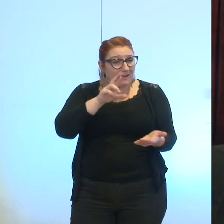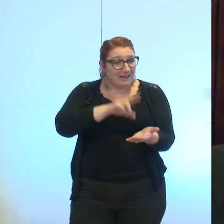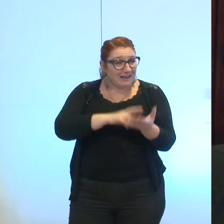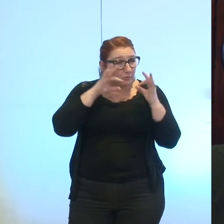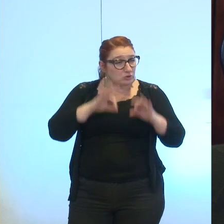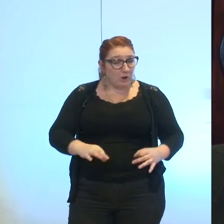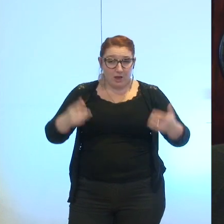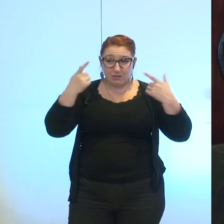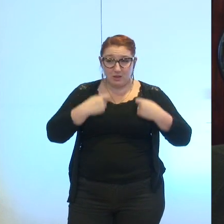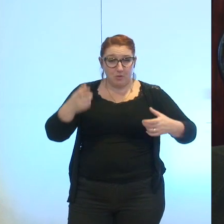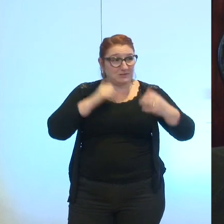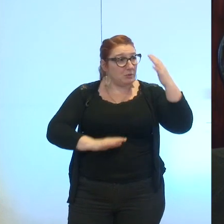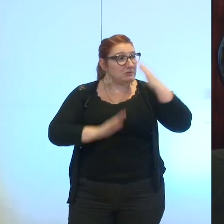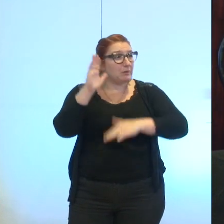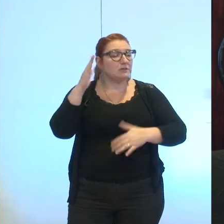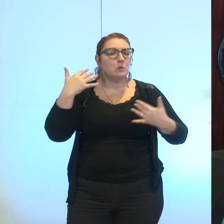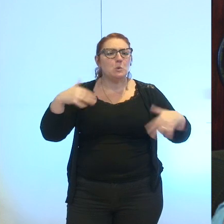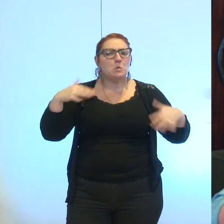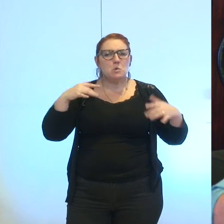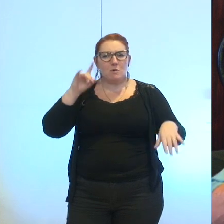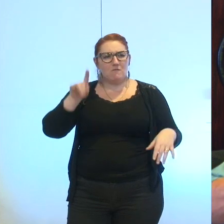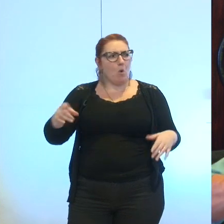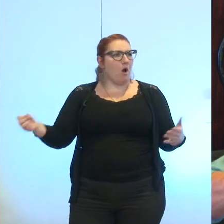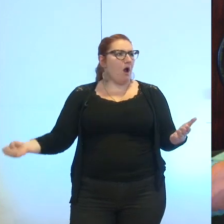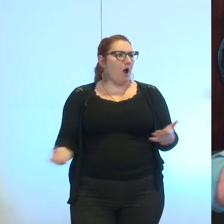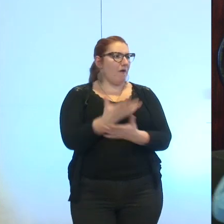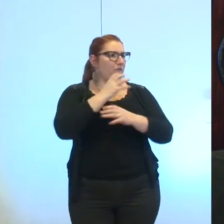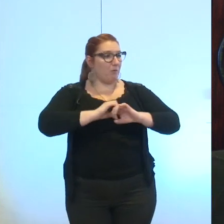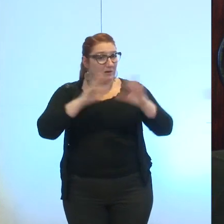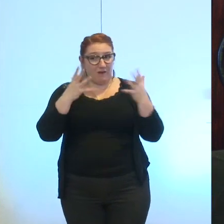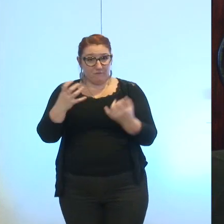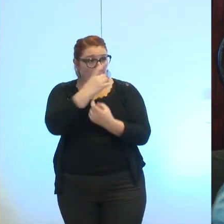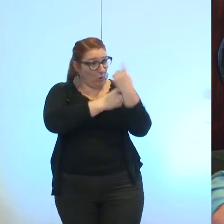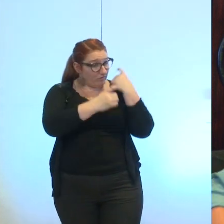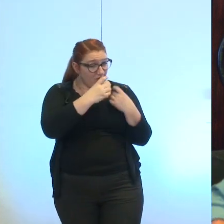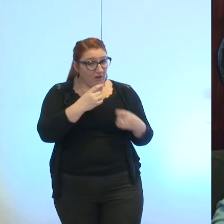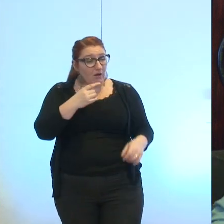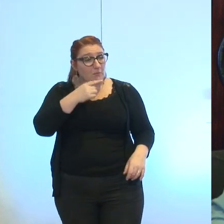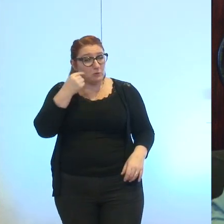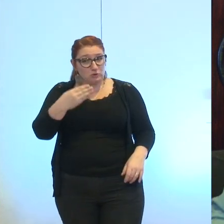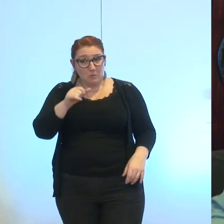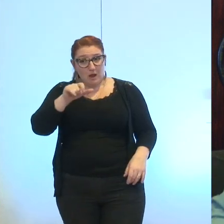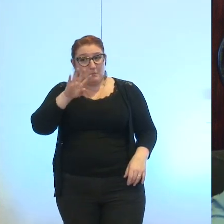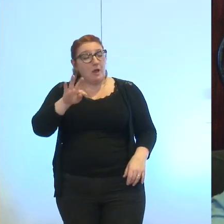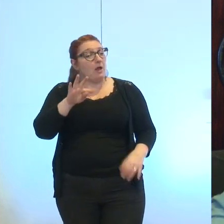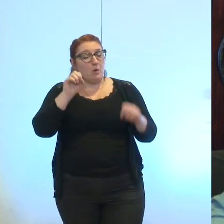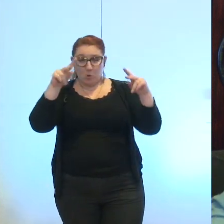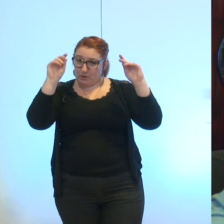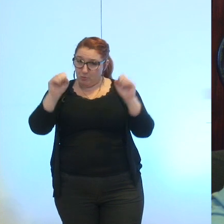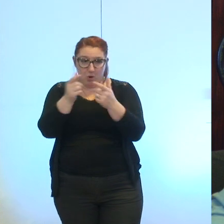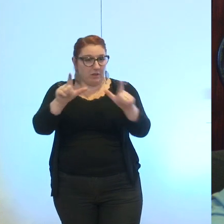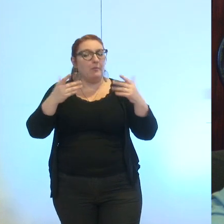scolaires il y a besoin d'un certain nombre d'information si vous voulez revenir en arrière monsieur Malbet vous reviendrez si vous le souhaitez mais je peux vous